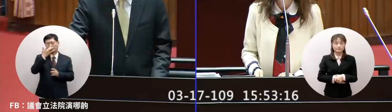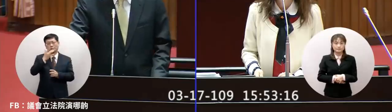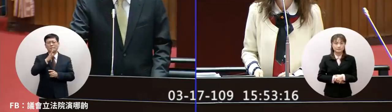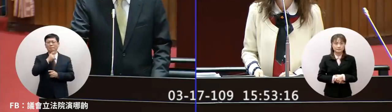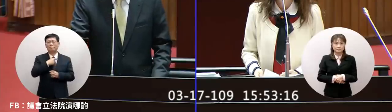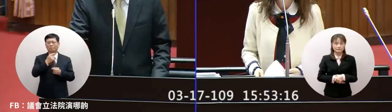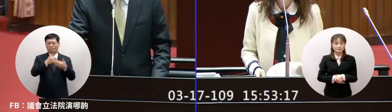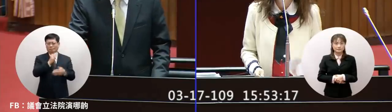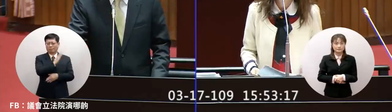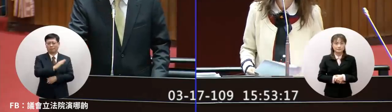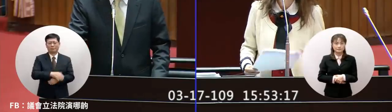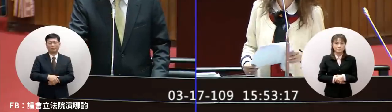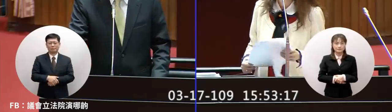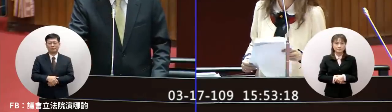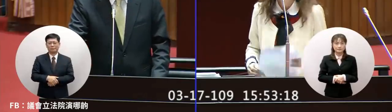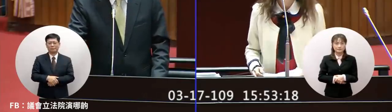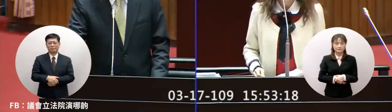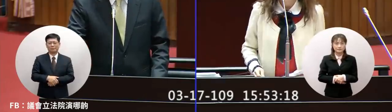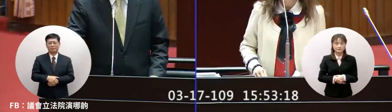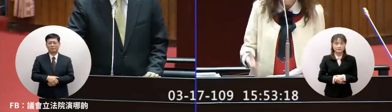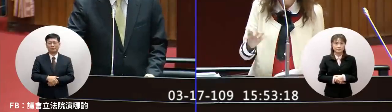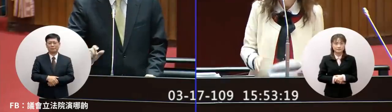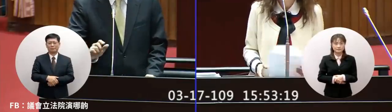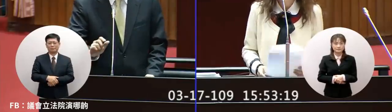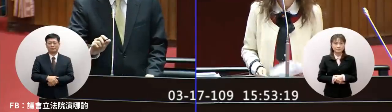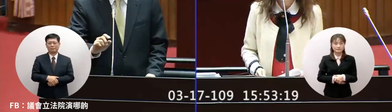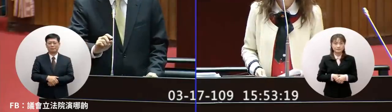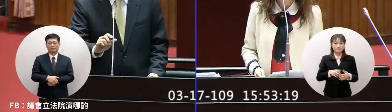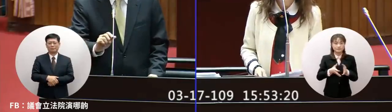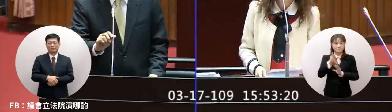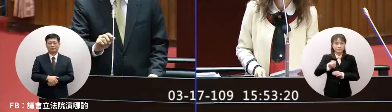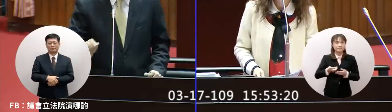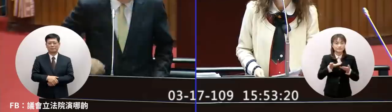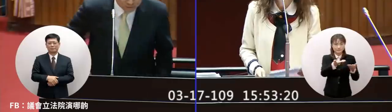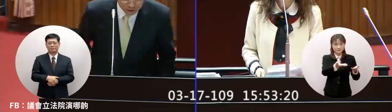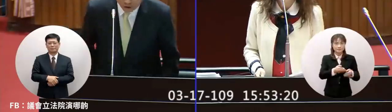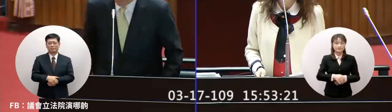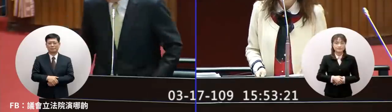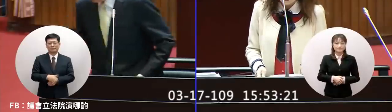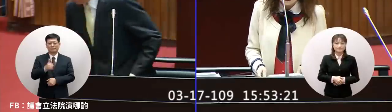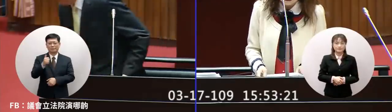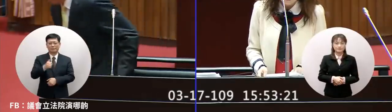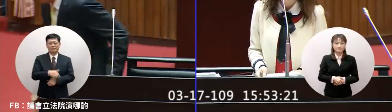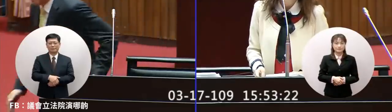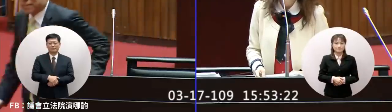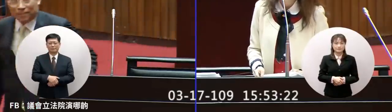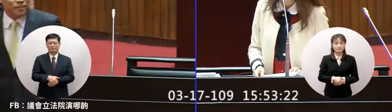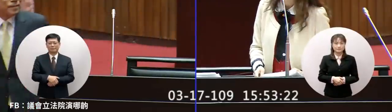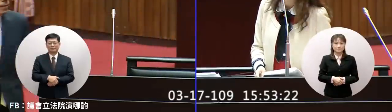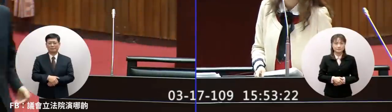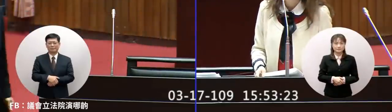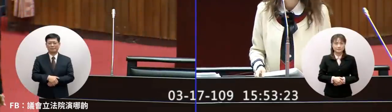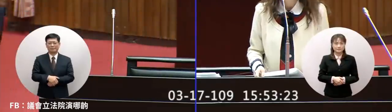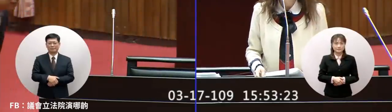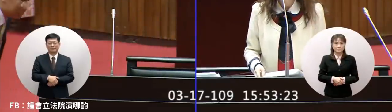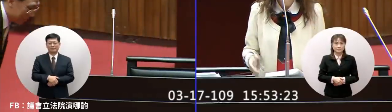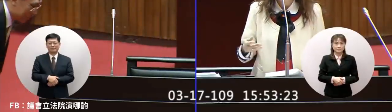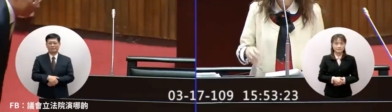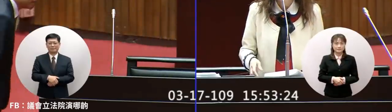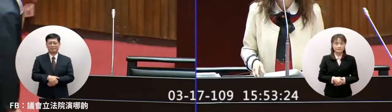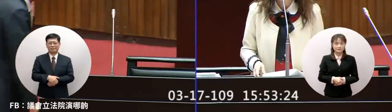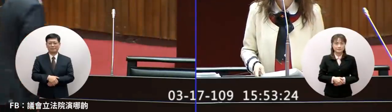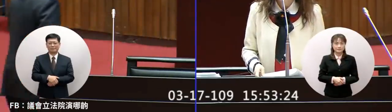得，但是属于中国的。 是，好，部长请回， 谢 谢你。我